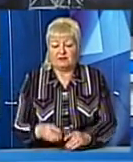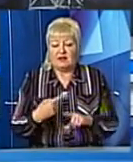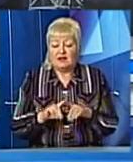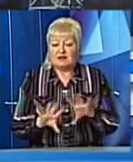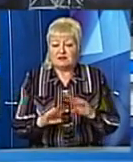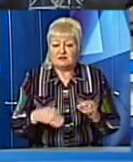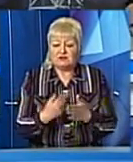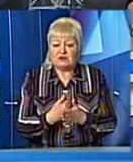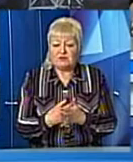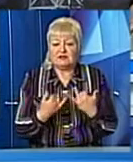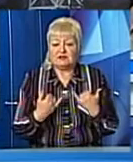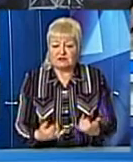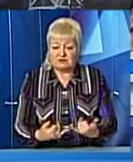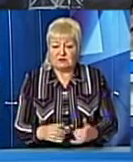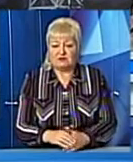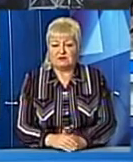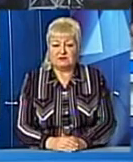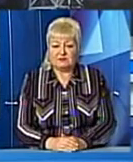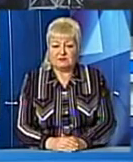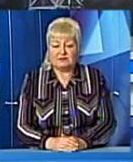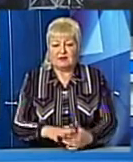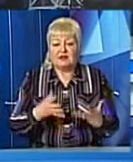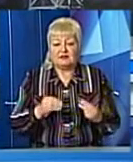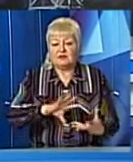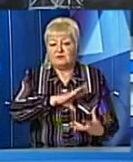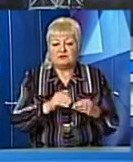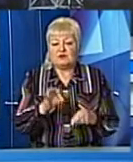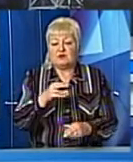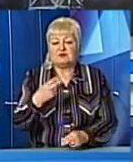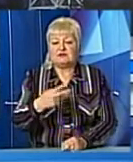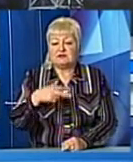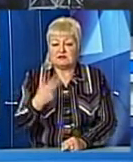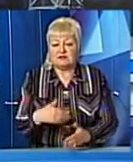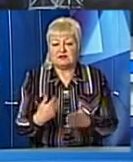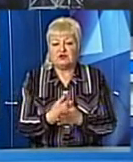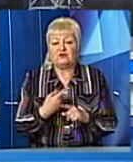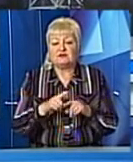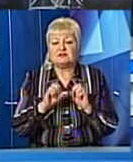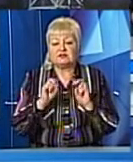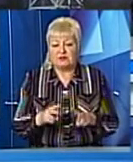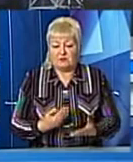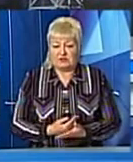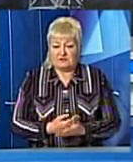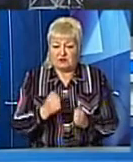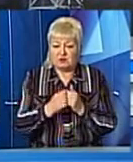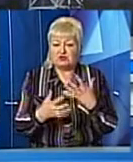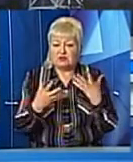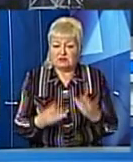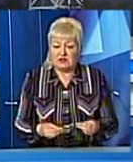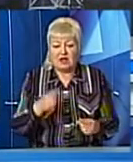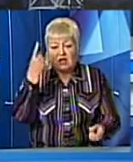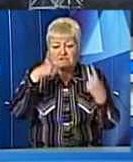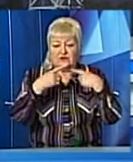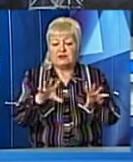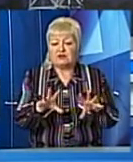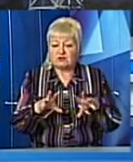що встигаємо вам розповісти цієї години. День підсумуємо о 20:30. Новини – це те, чим всі ми живемо щодня. Творіть їх